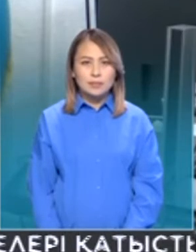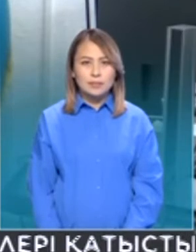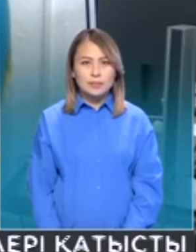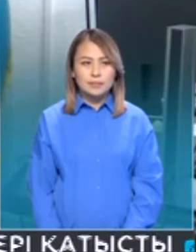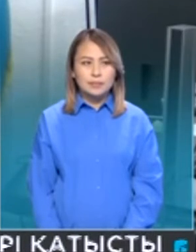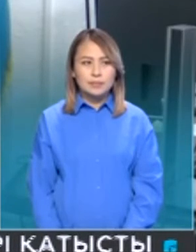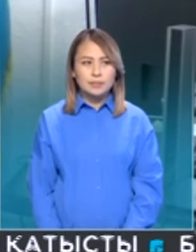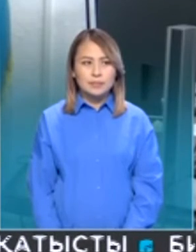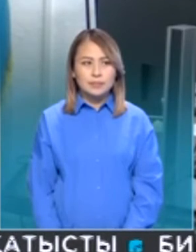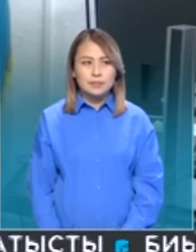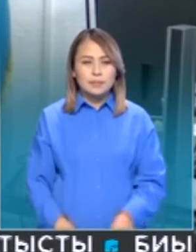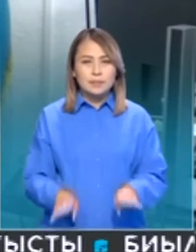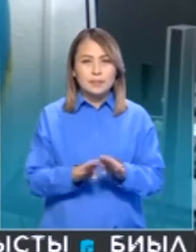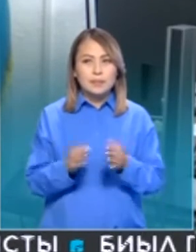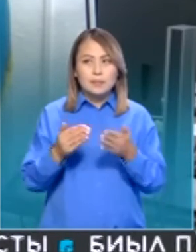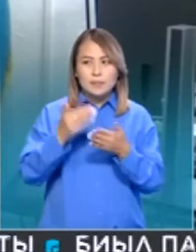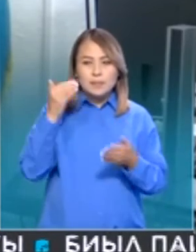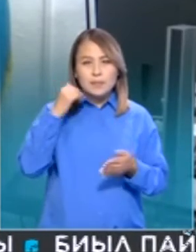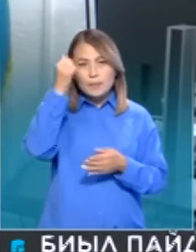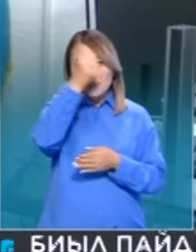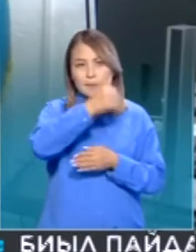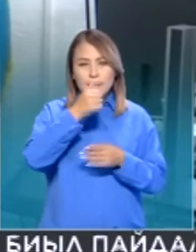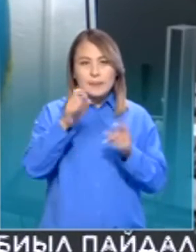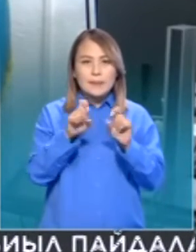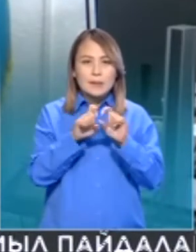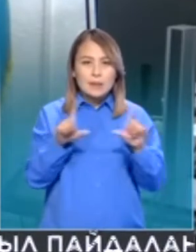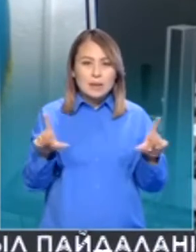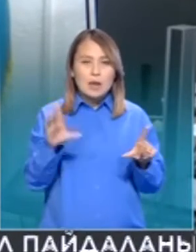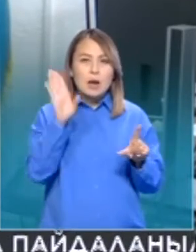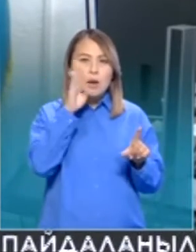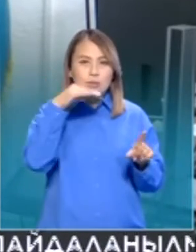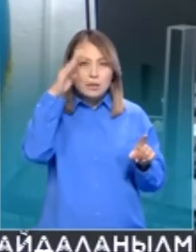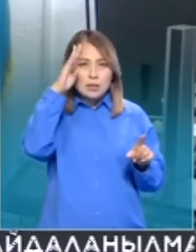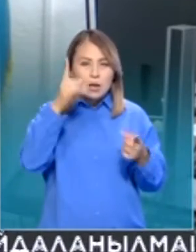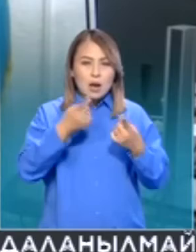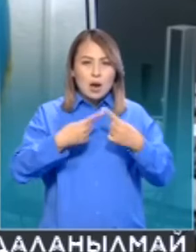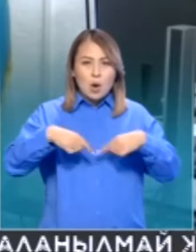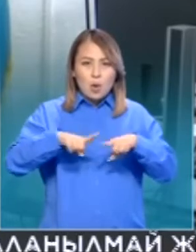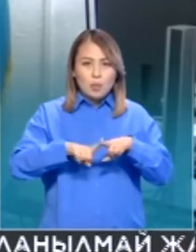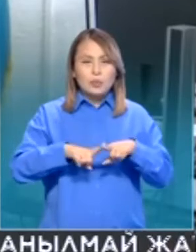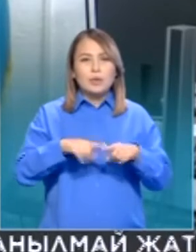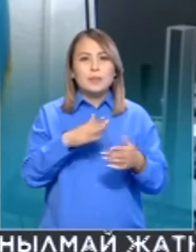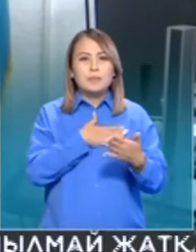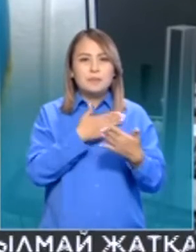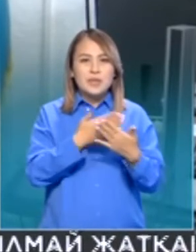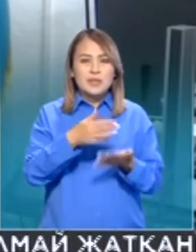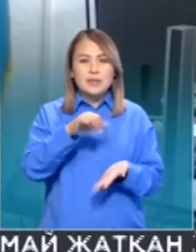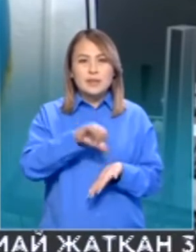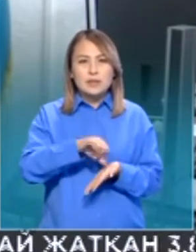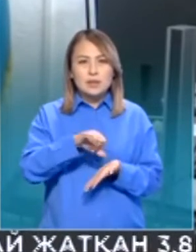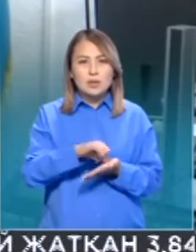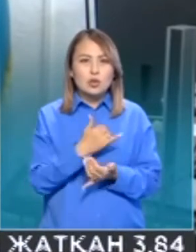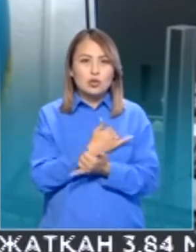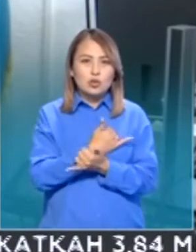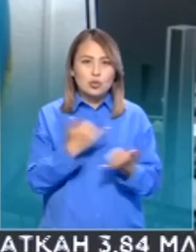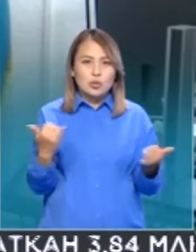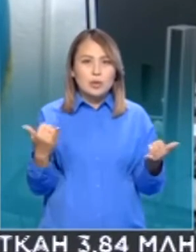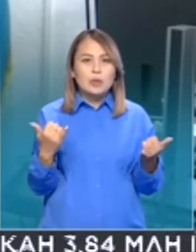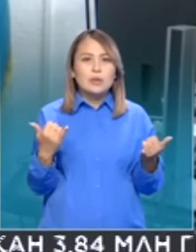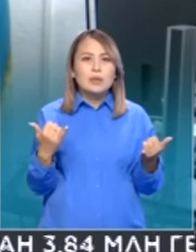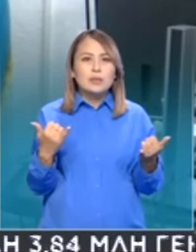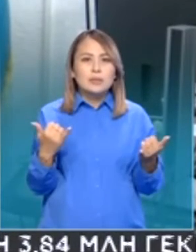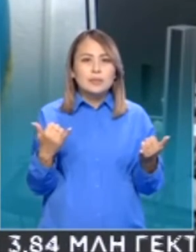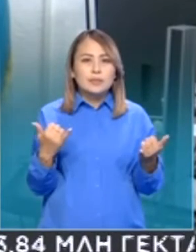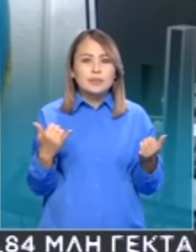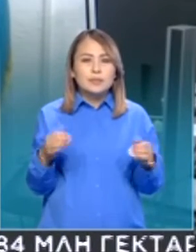Былтырдан бері мектеп ұжымдары, сосын ата-аналар қауымы, қоғам белсенділері ұсыныстар енгізген